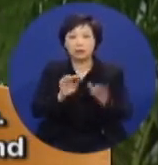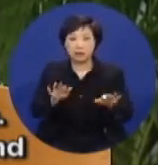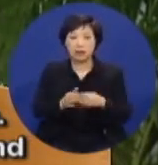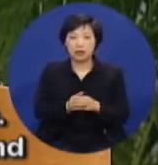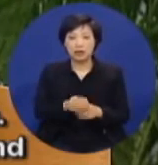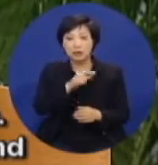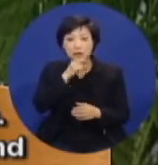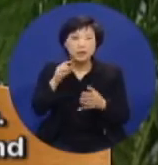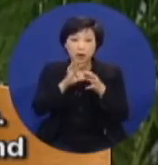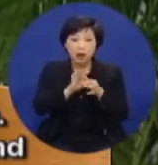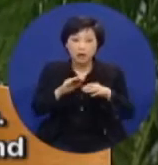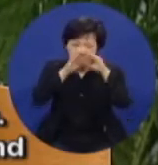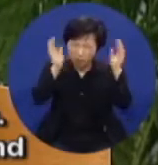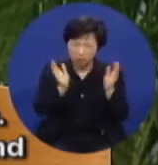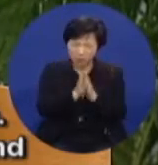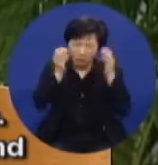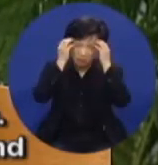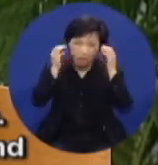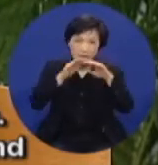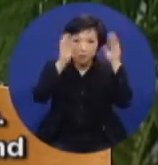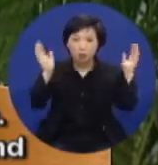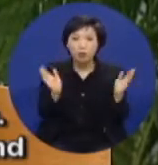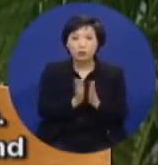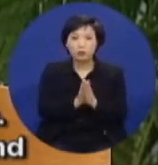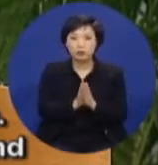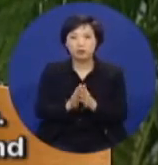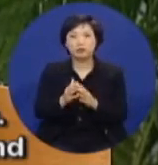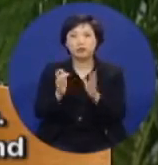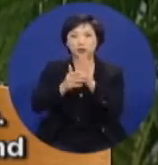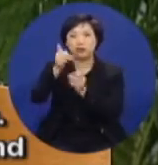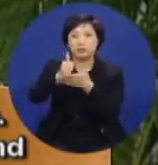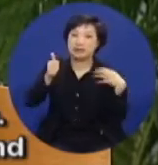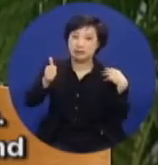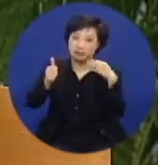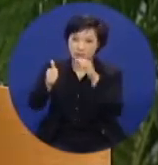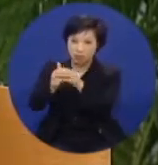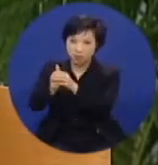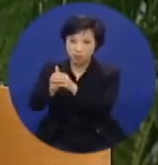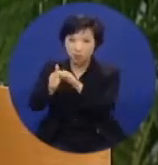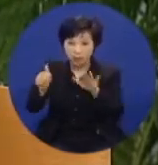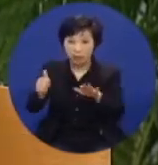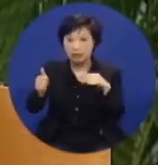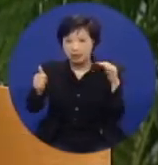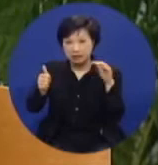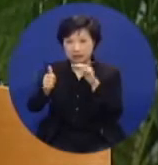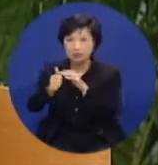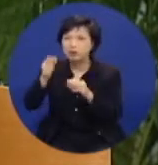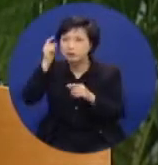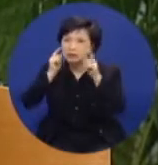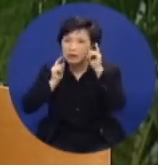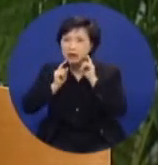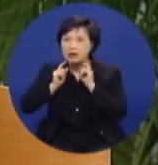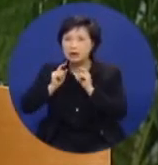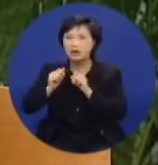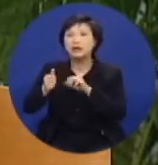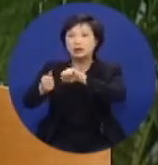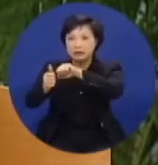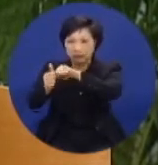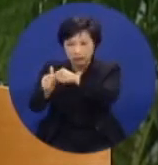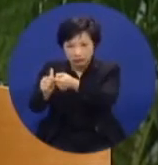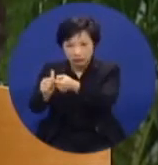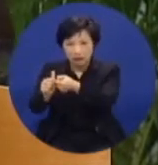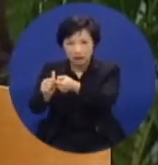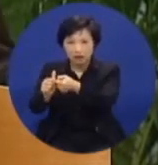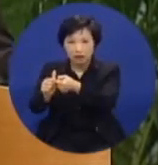까네 모든 고통을 킬머 지고 낄 2시고 3 하시고 중계